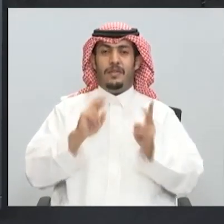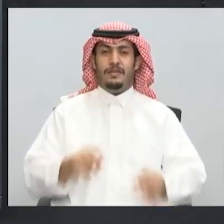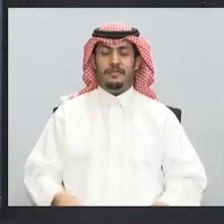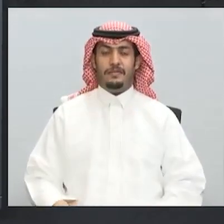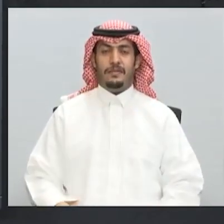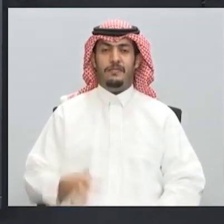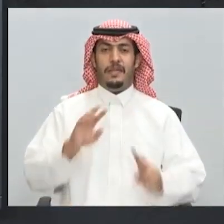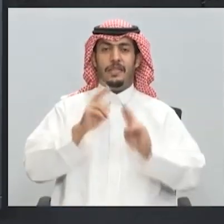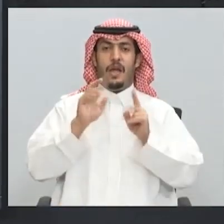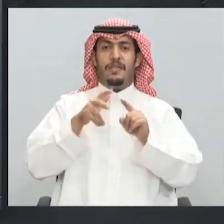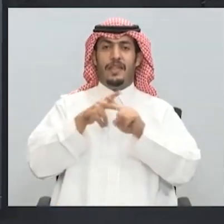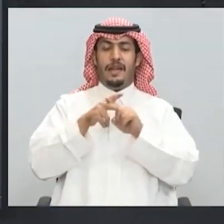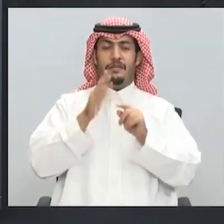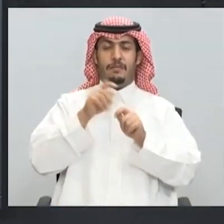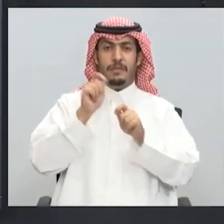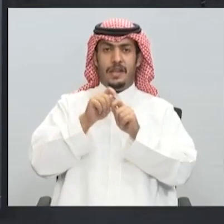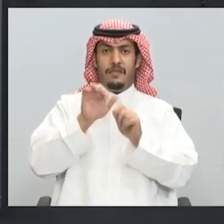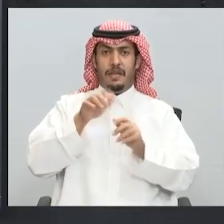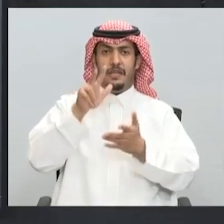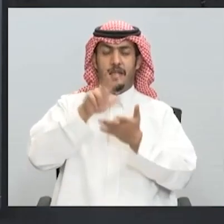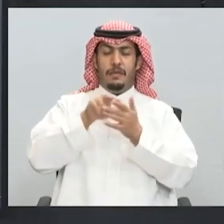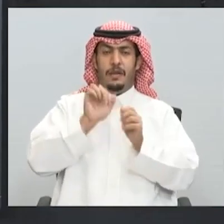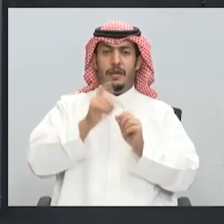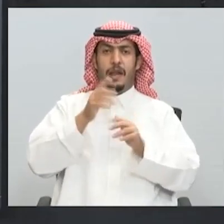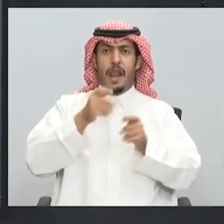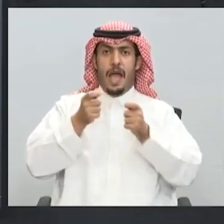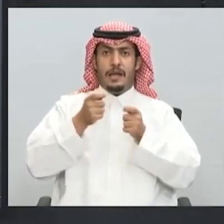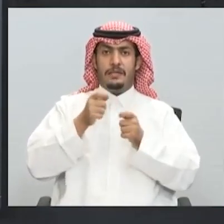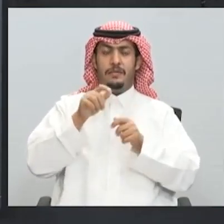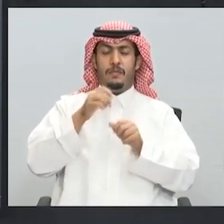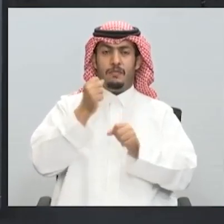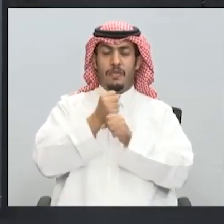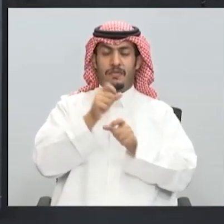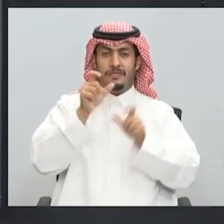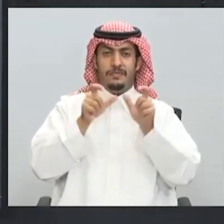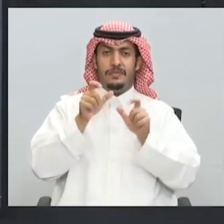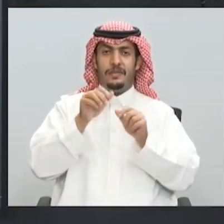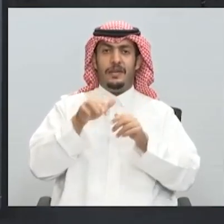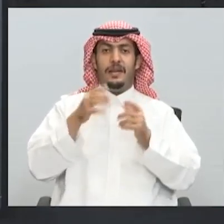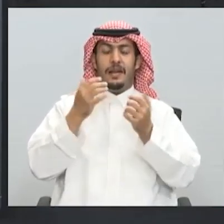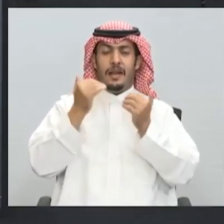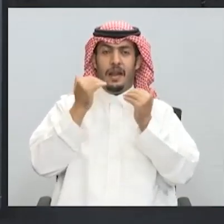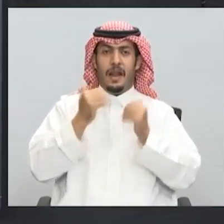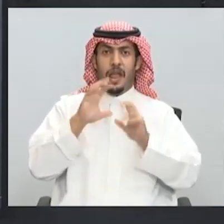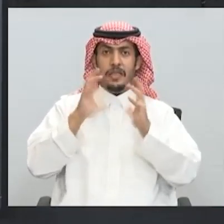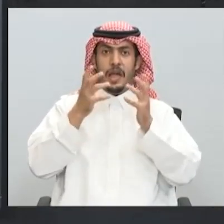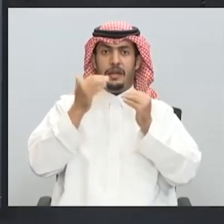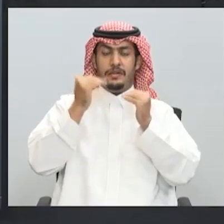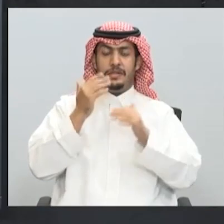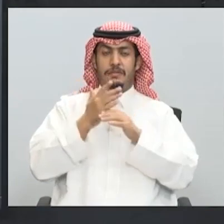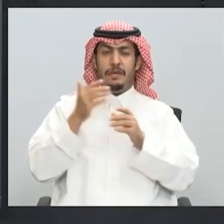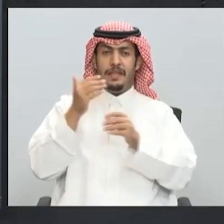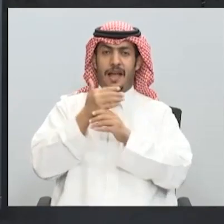التغير في التقنيات المصانع اصبحت تعتمد على الحاسب كذلك الموظفون اذا انقل عمل الاداريون بسبب